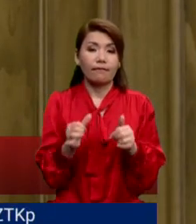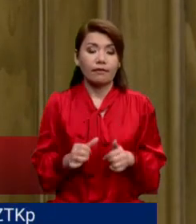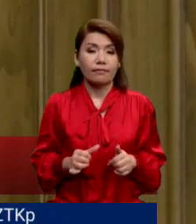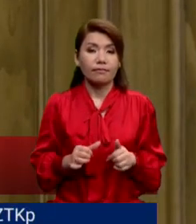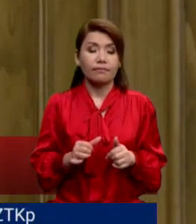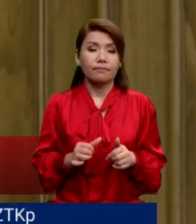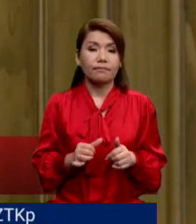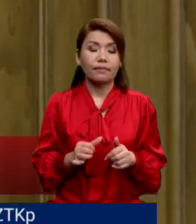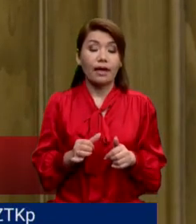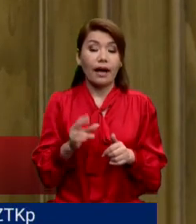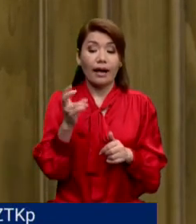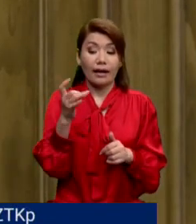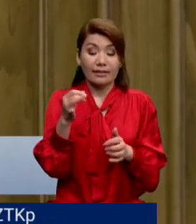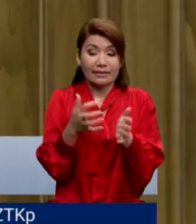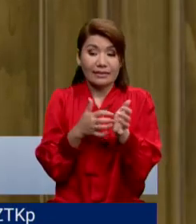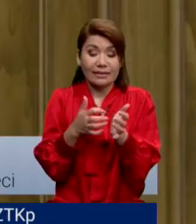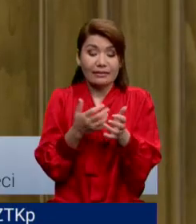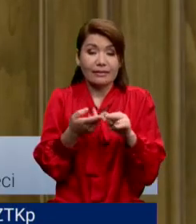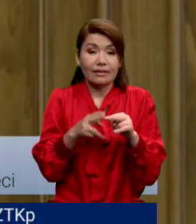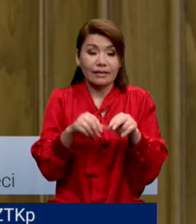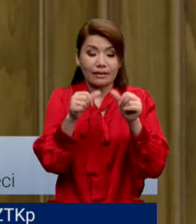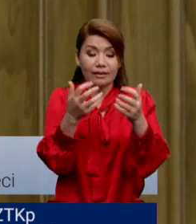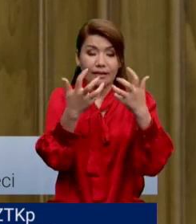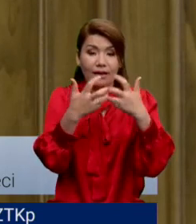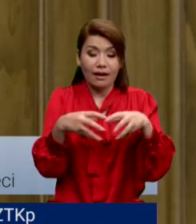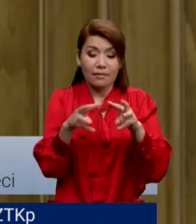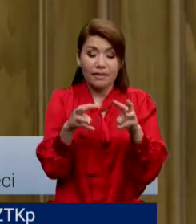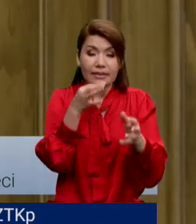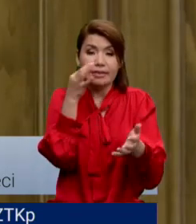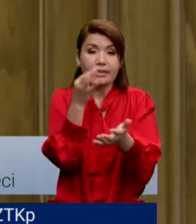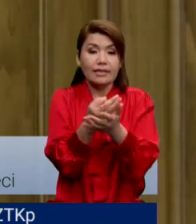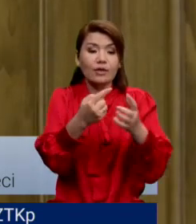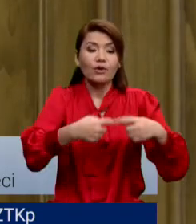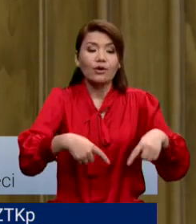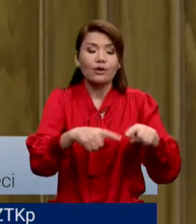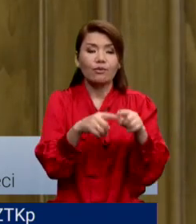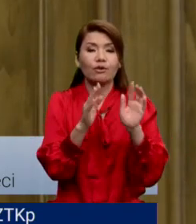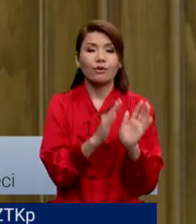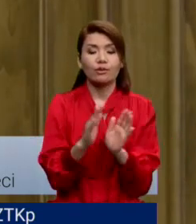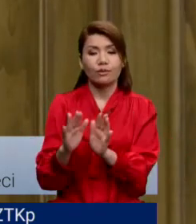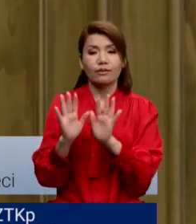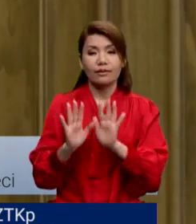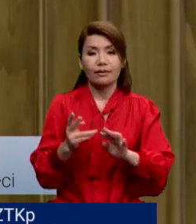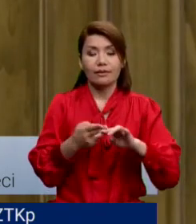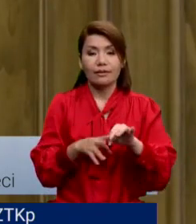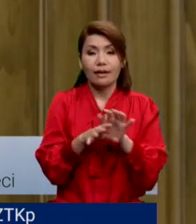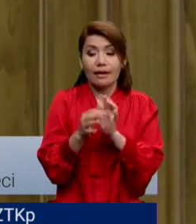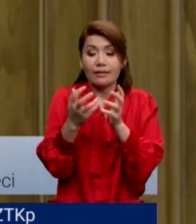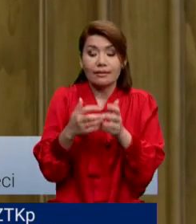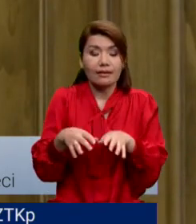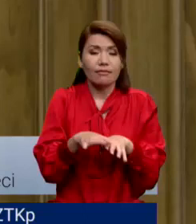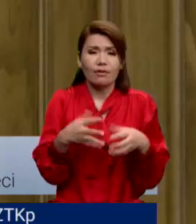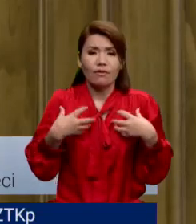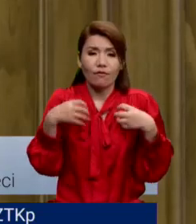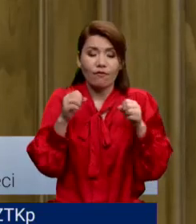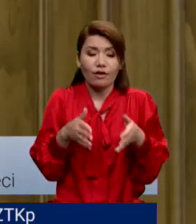кадровом дефиците. Кадр тапшылығы туралы деректер министрлікке ақпарат беретін ұйымдар бойынша ғана қалыптастырылады. Демек, статистика бүкіл денсаулық